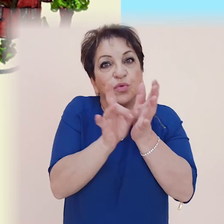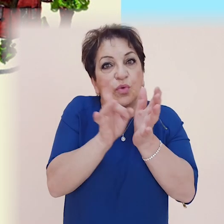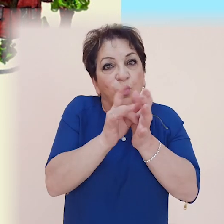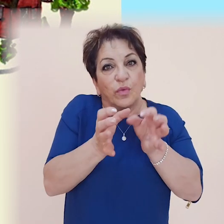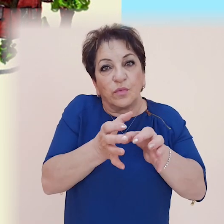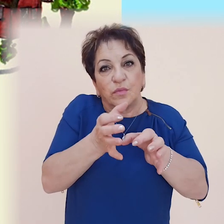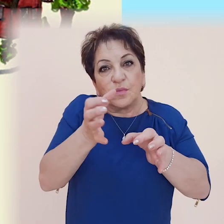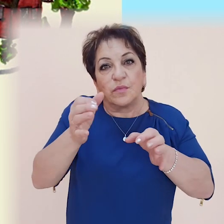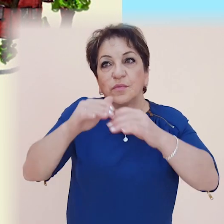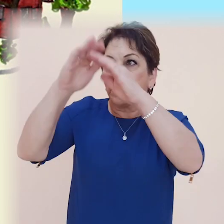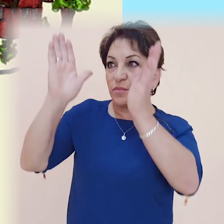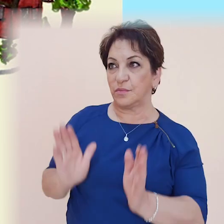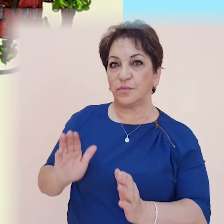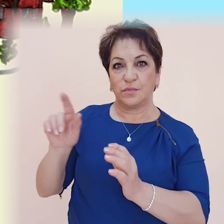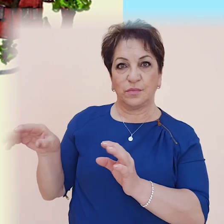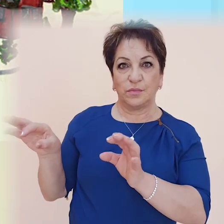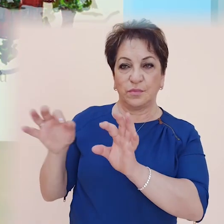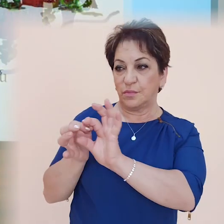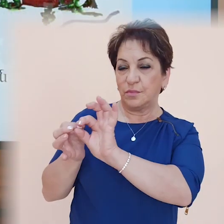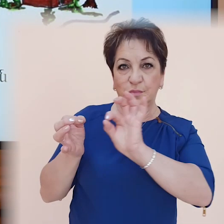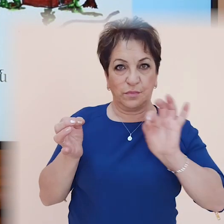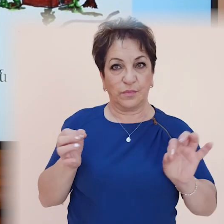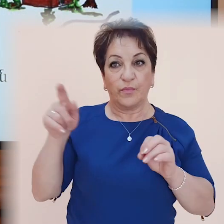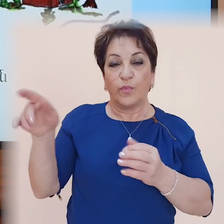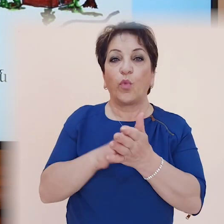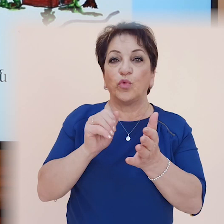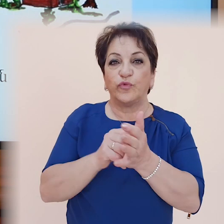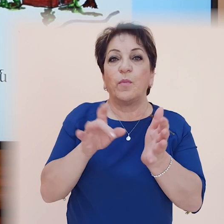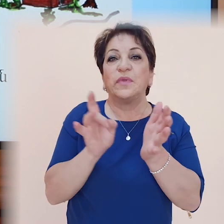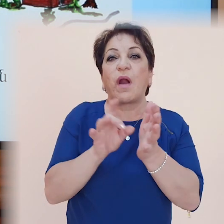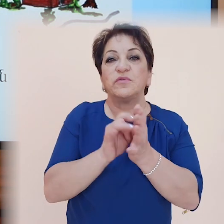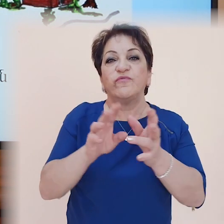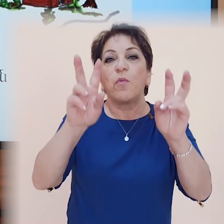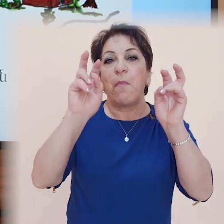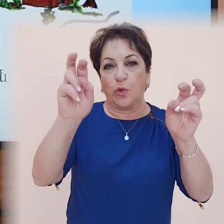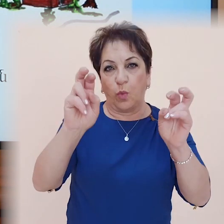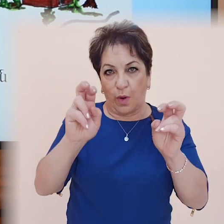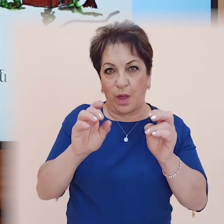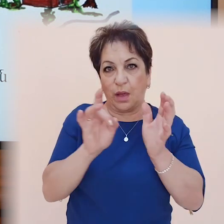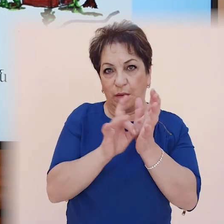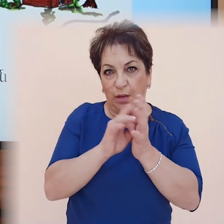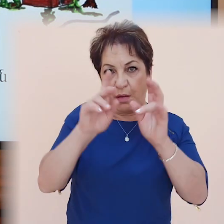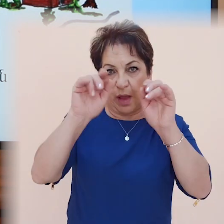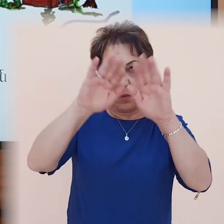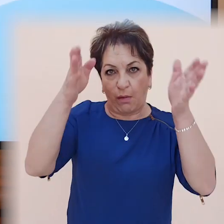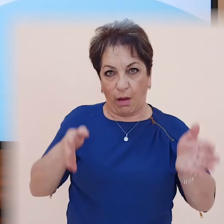շինությունից են դուրս գալիս, դա կոչվում է տրանսվորմատորային ենթակայան։